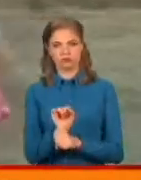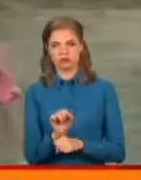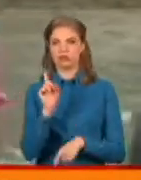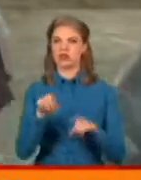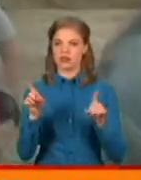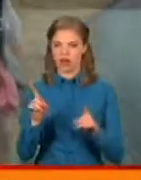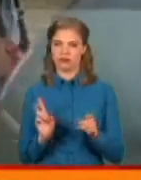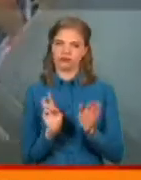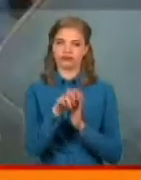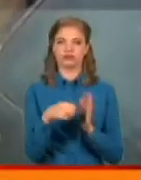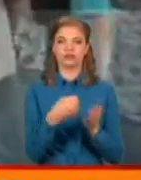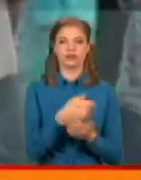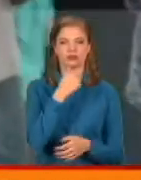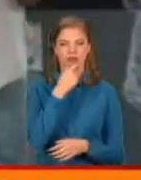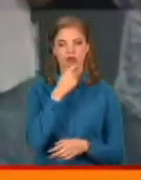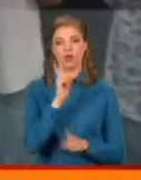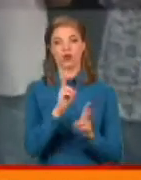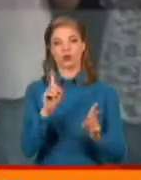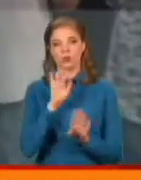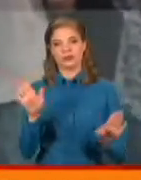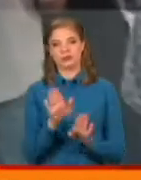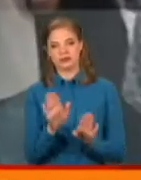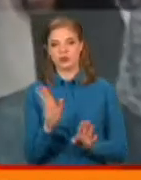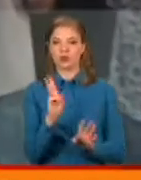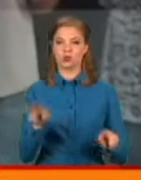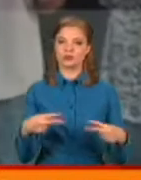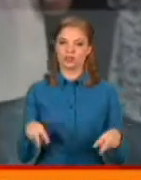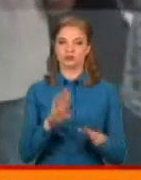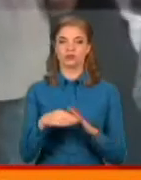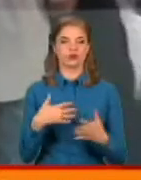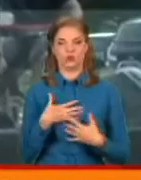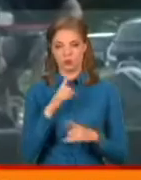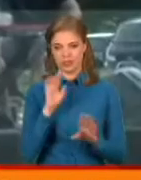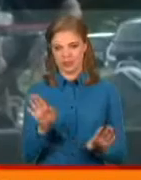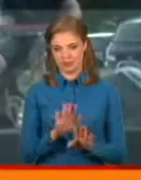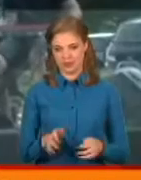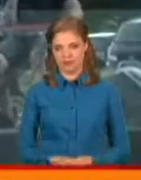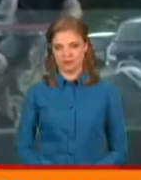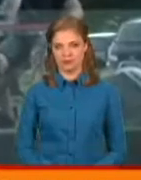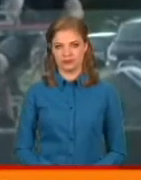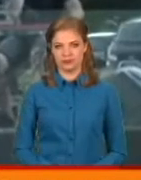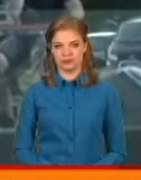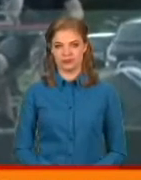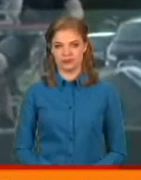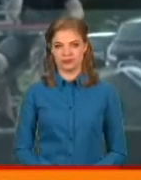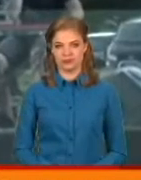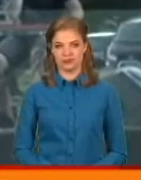Деякі приєднуються до натовпу глядачів. Хтось підспівує, хтось танцює під улюблені пісні.